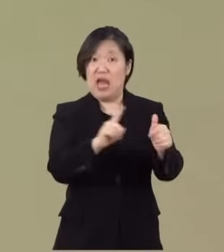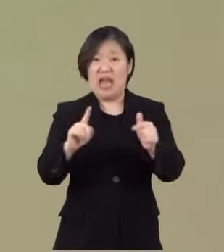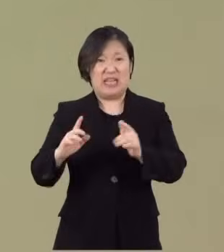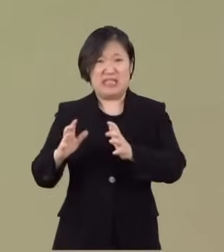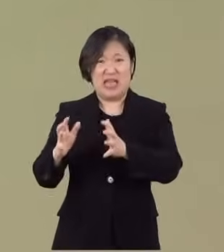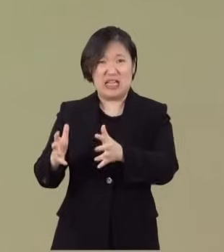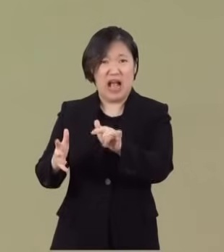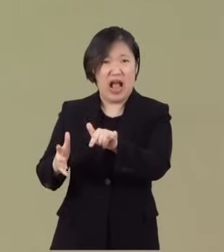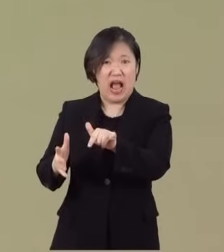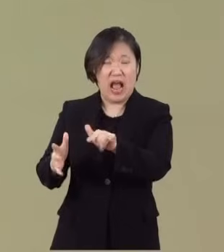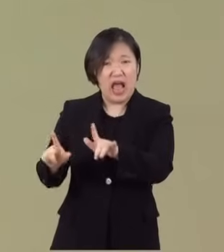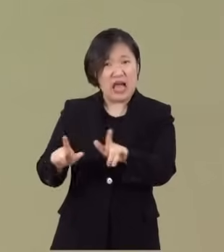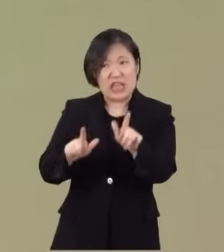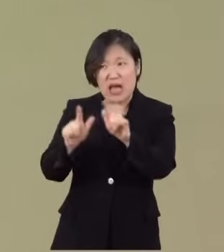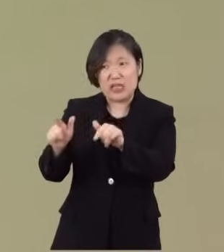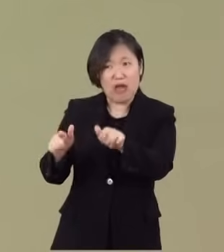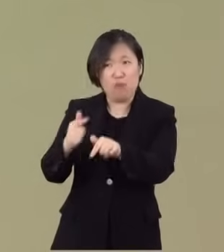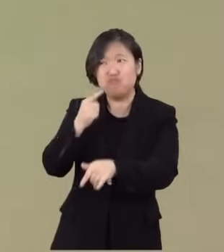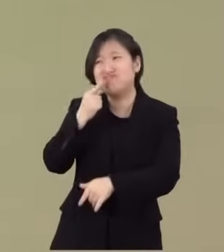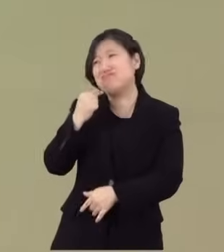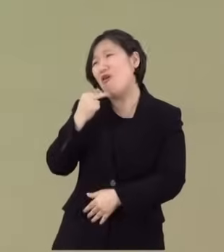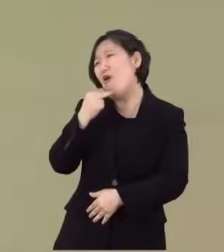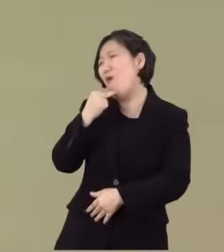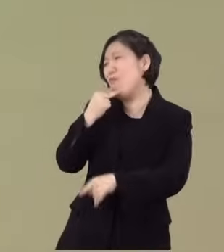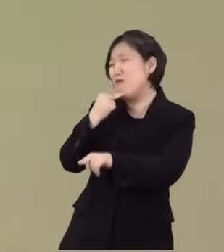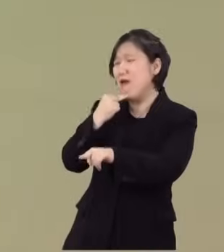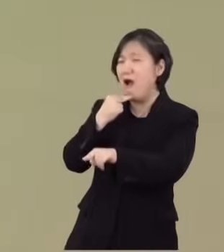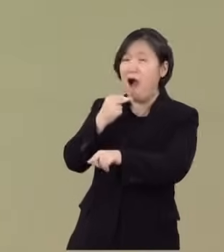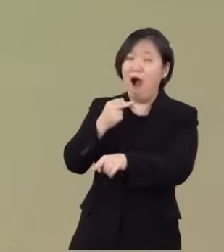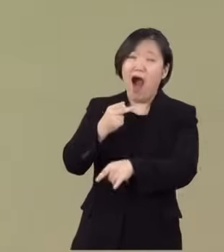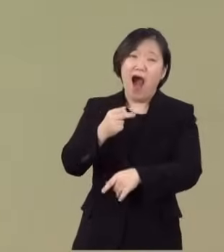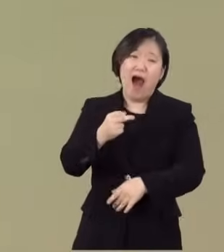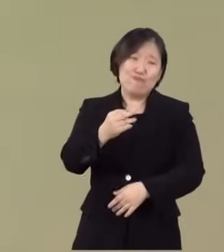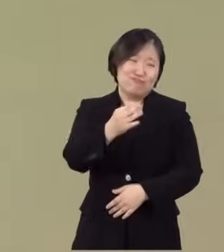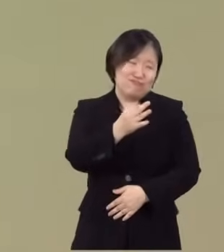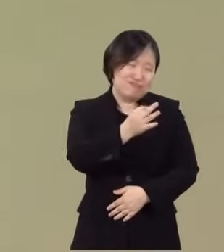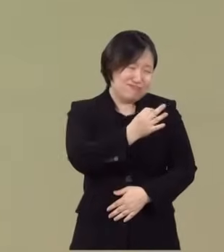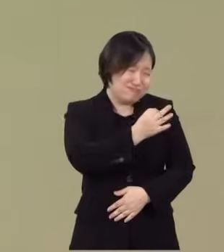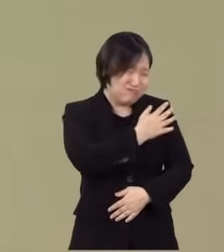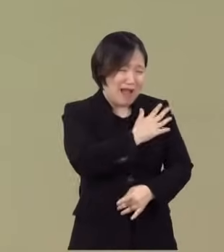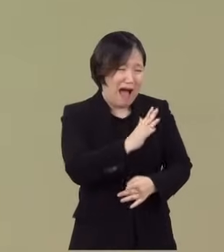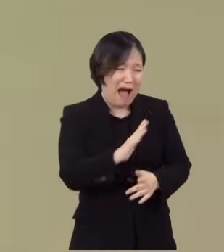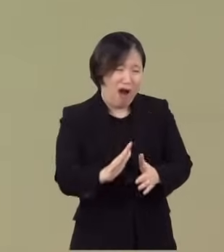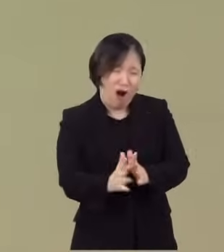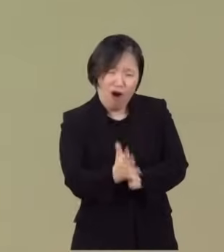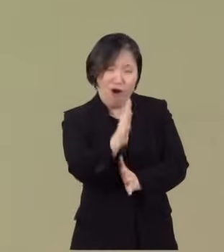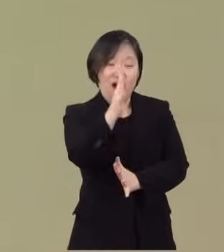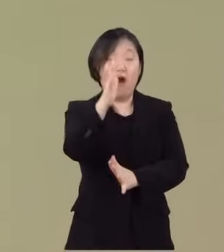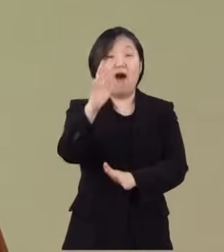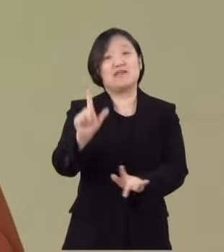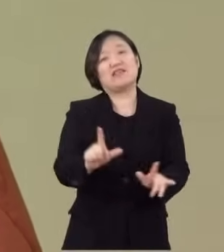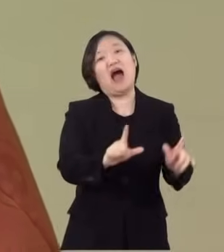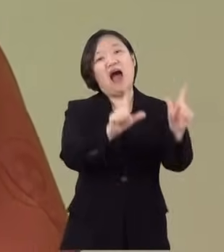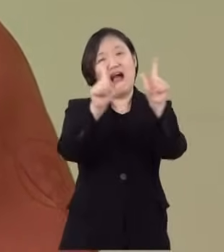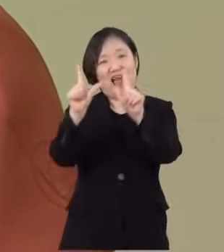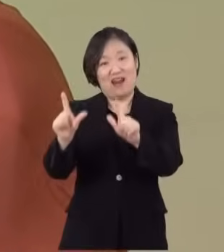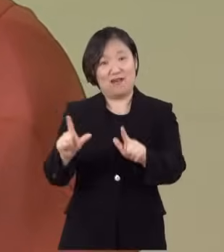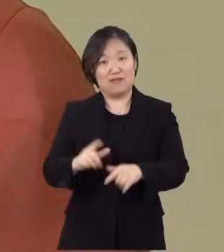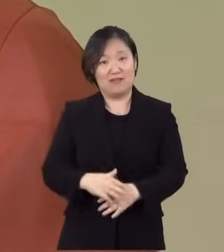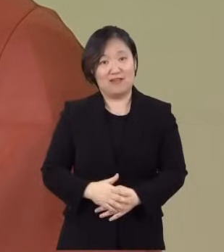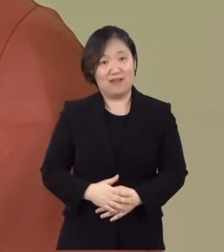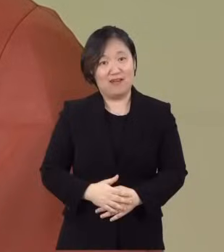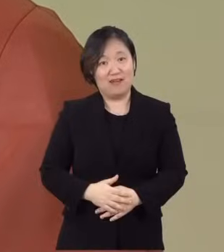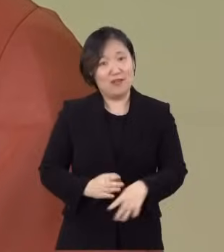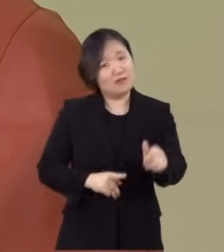부러울 것 없이 크나큰 부기와 영화를 누리면서 살아가고 있었는데